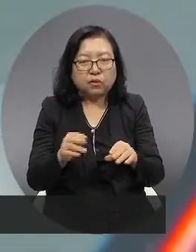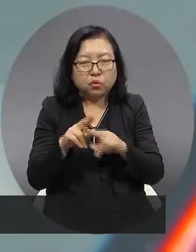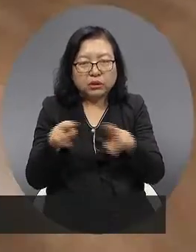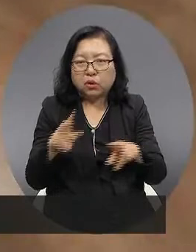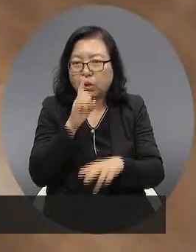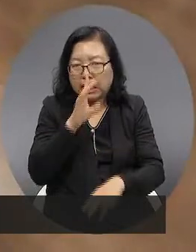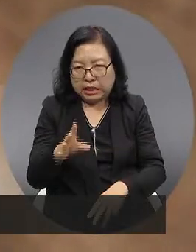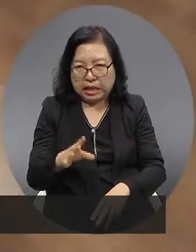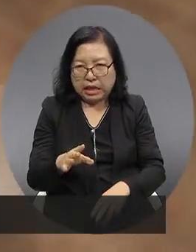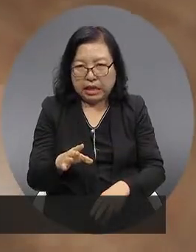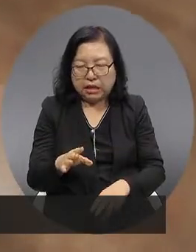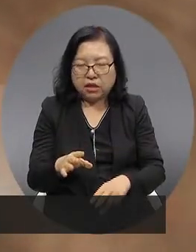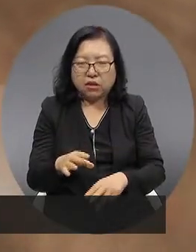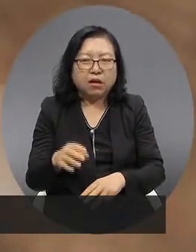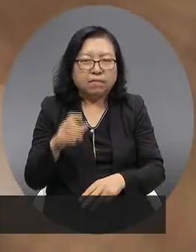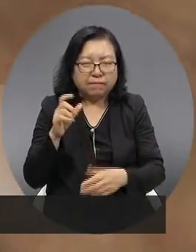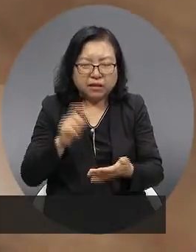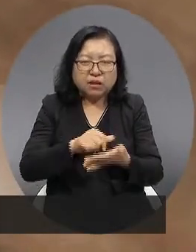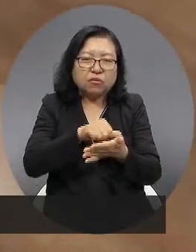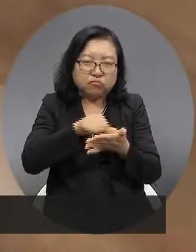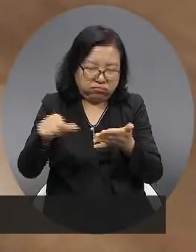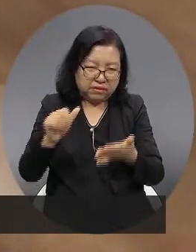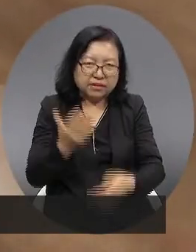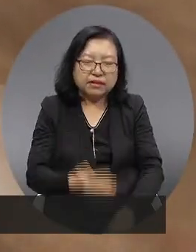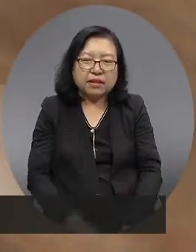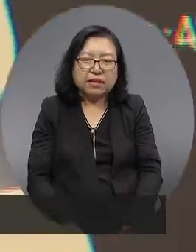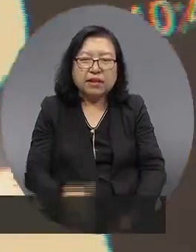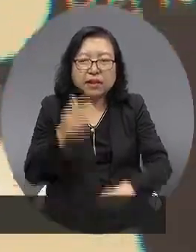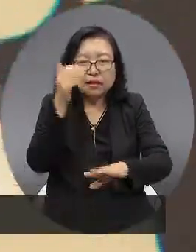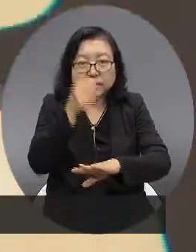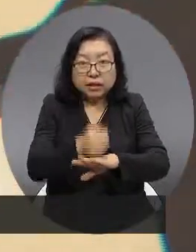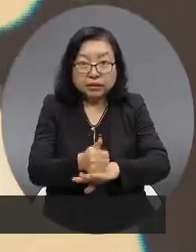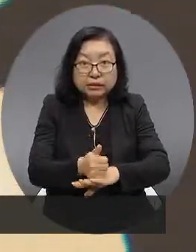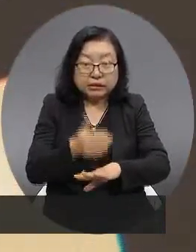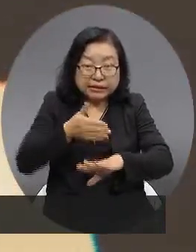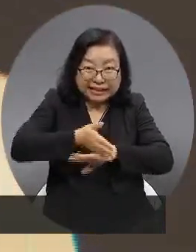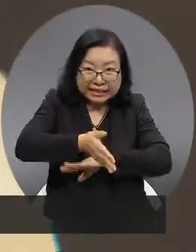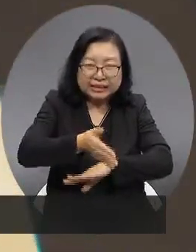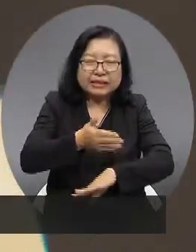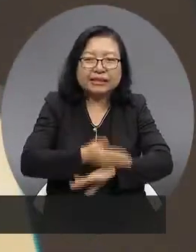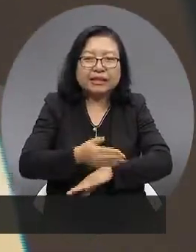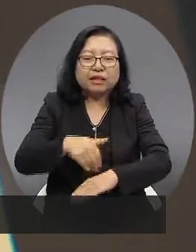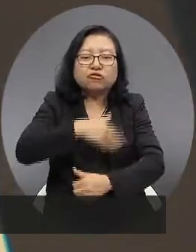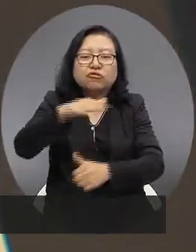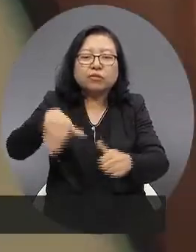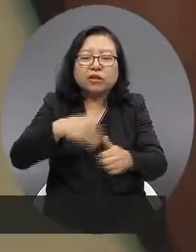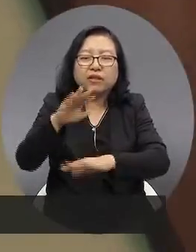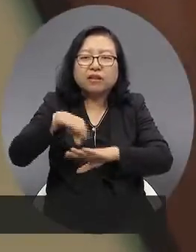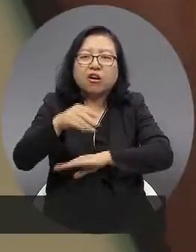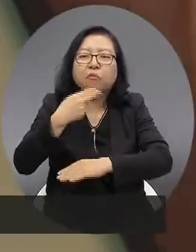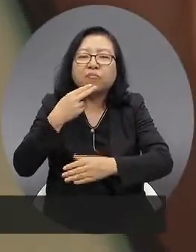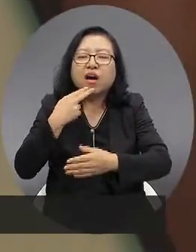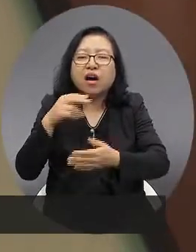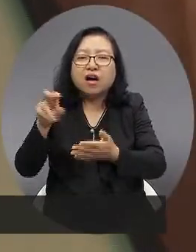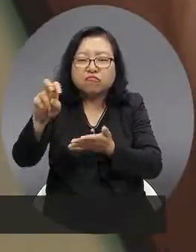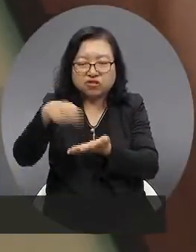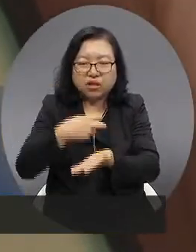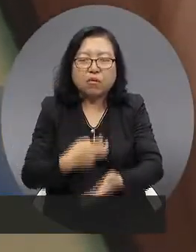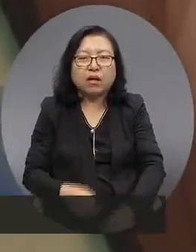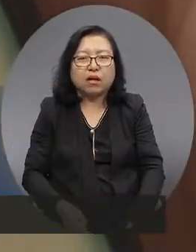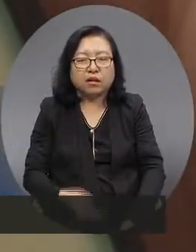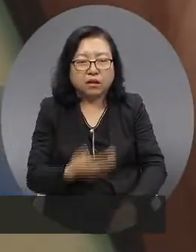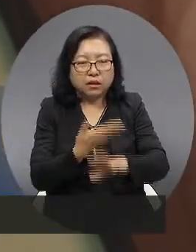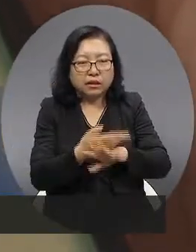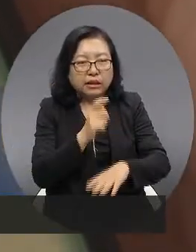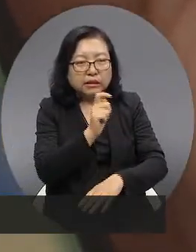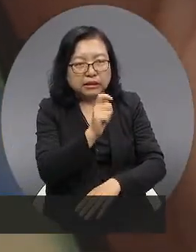강제로 앱을 종료해야만 합니다. 뒤늦게 주변에 차량이 없다는 문자가 옵니다. 다른 택시 잡으려고